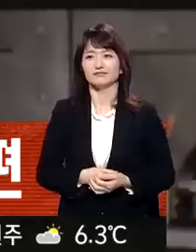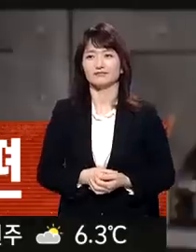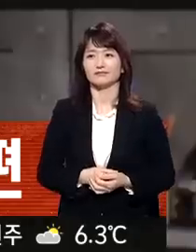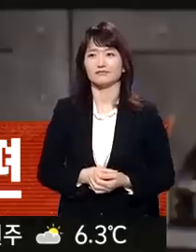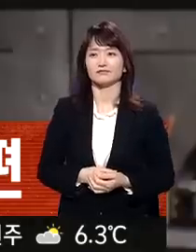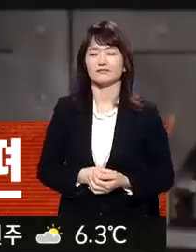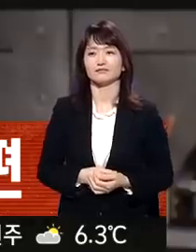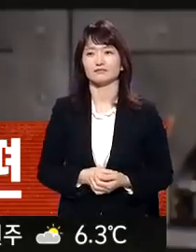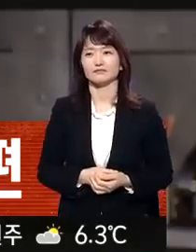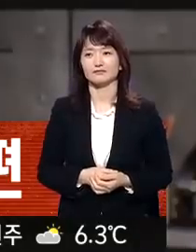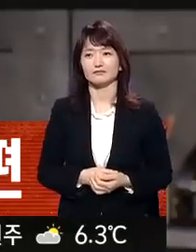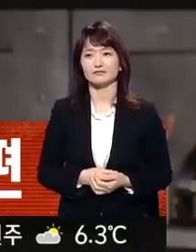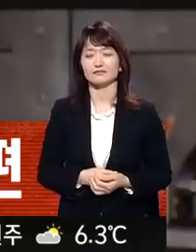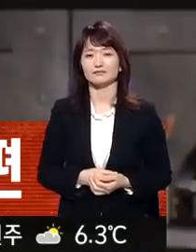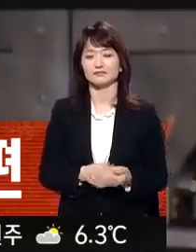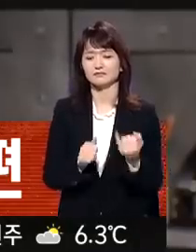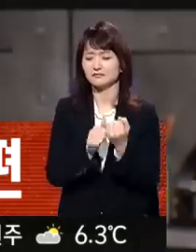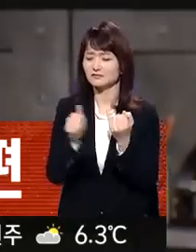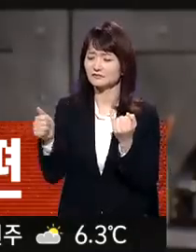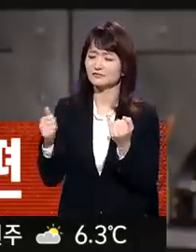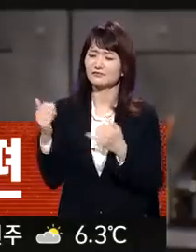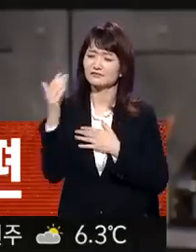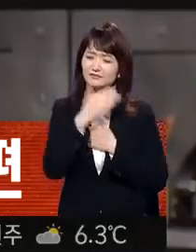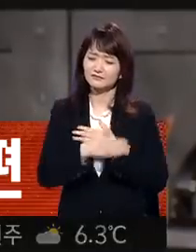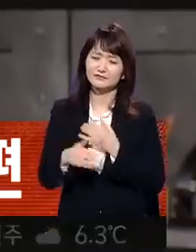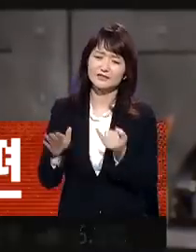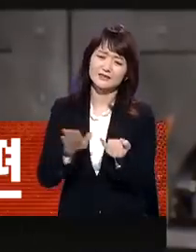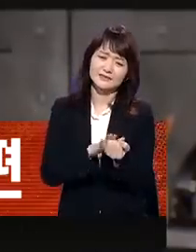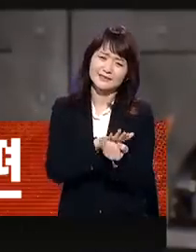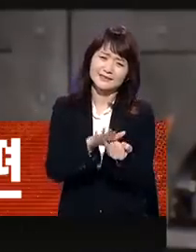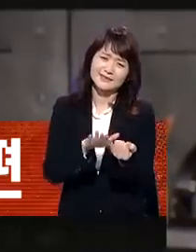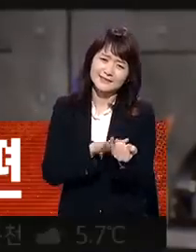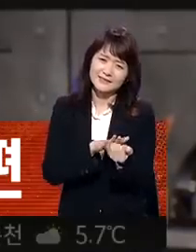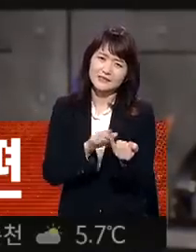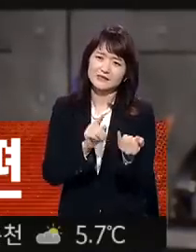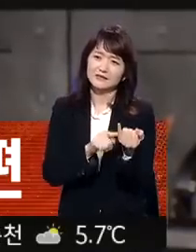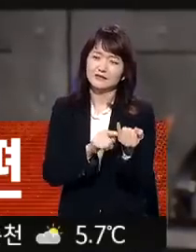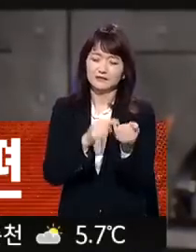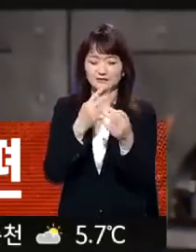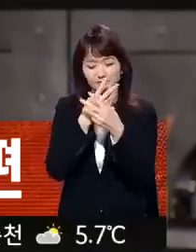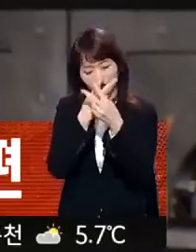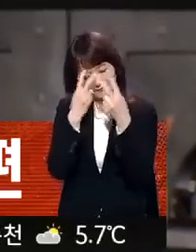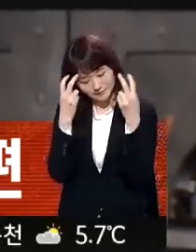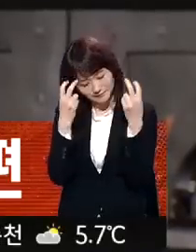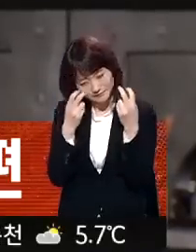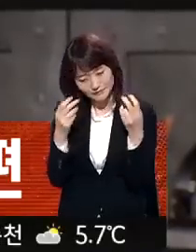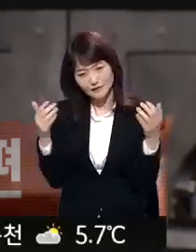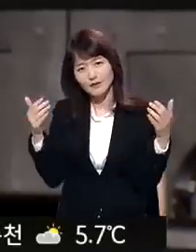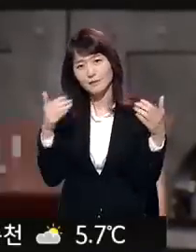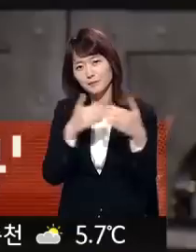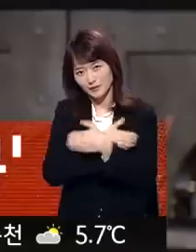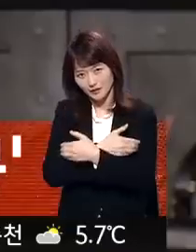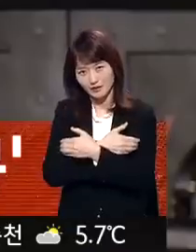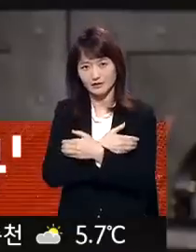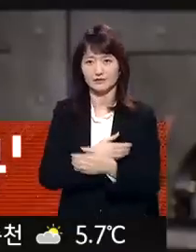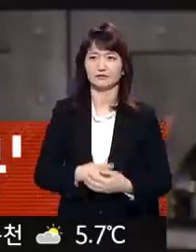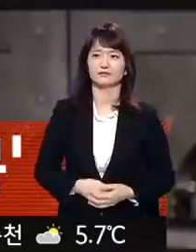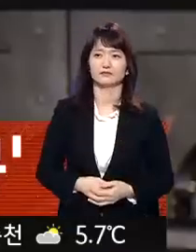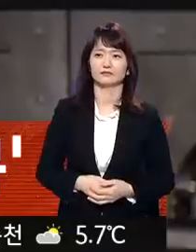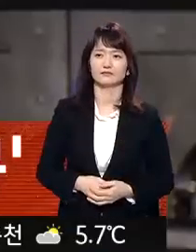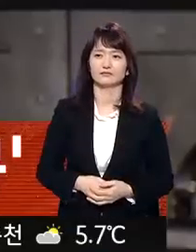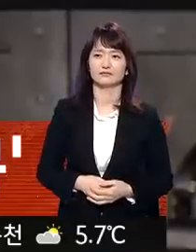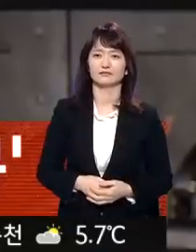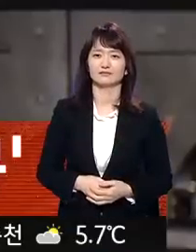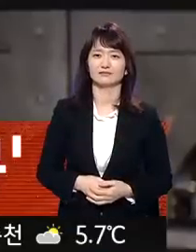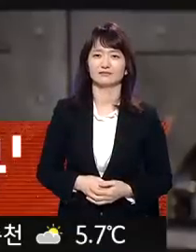남편분이 풀 스킨십을 하니까 좀 피했지 않습니까? 그런데 잠결에도 아내를 끌어안는다는 거예요. 피해도. 그러니까 대단하신